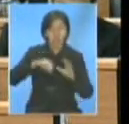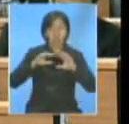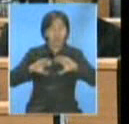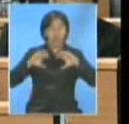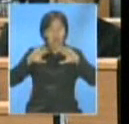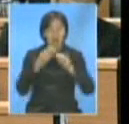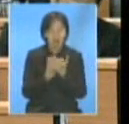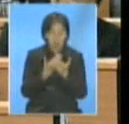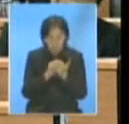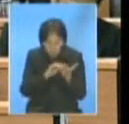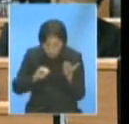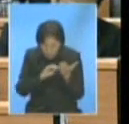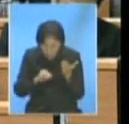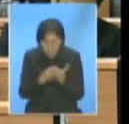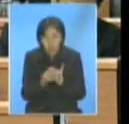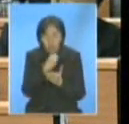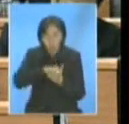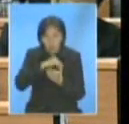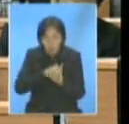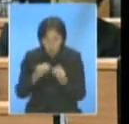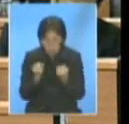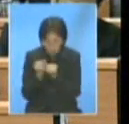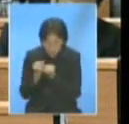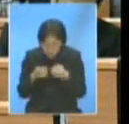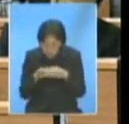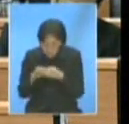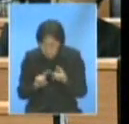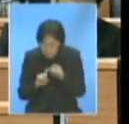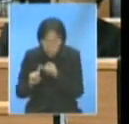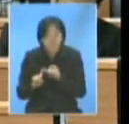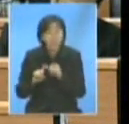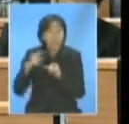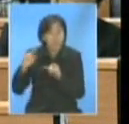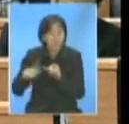การและเพื่อพวกพ้องของตัวเองแล้ว